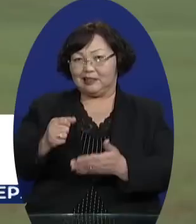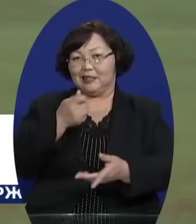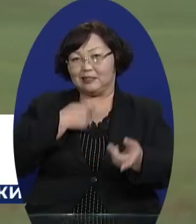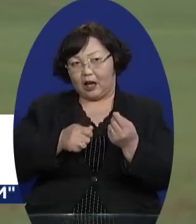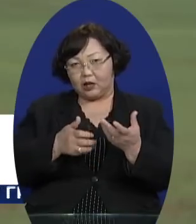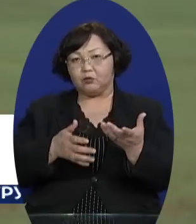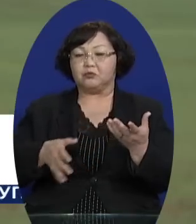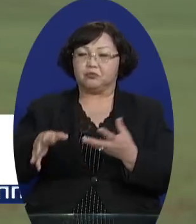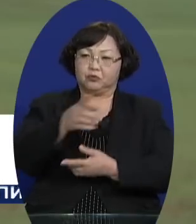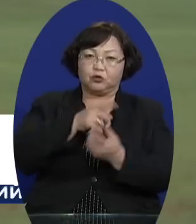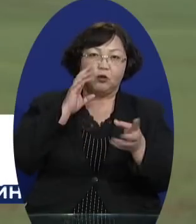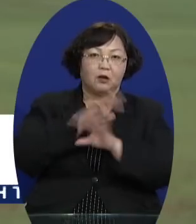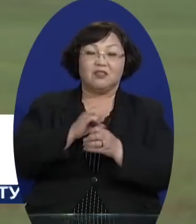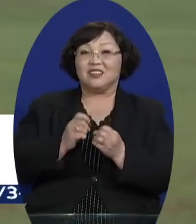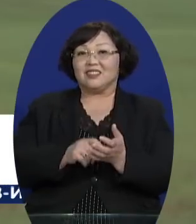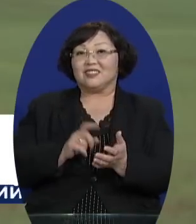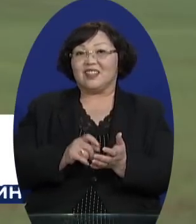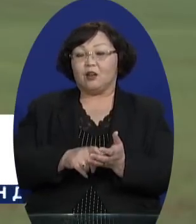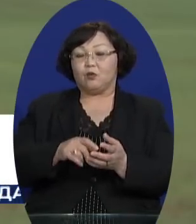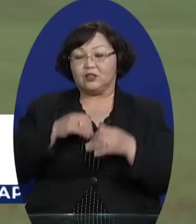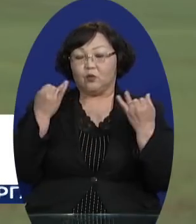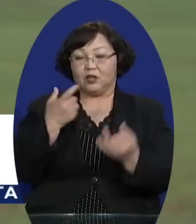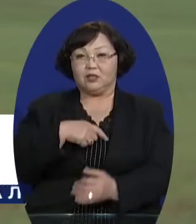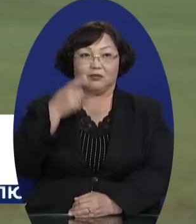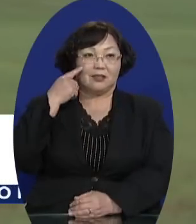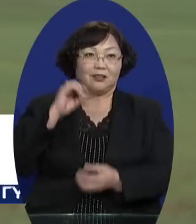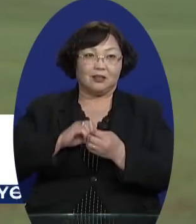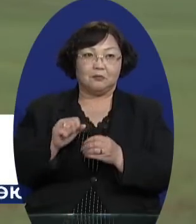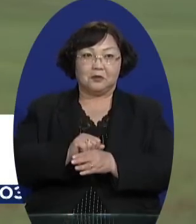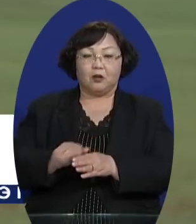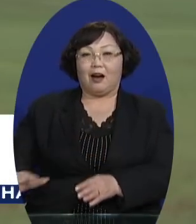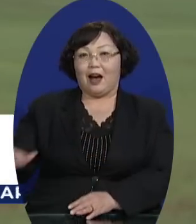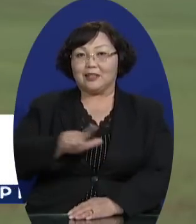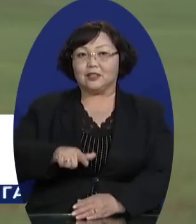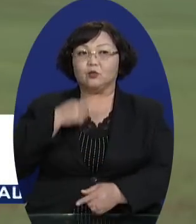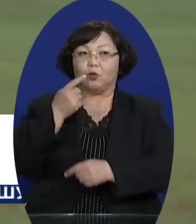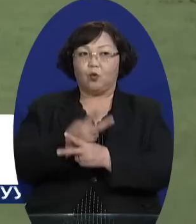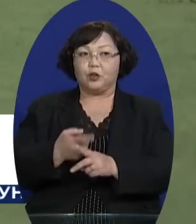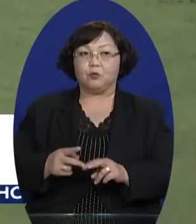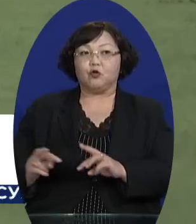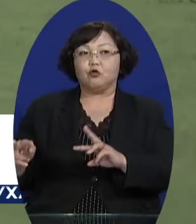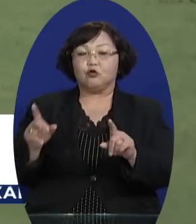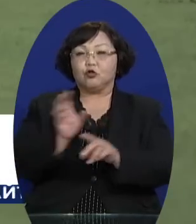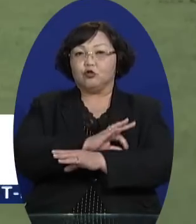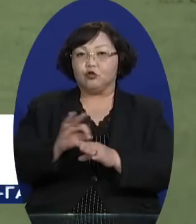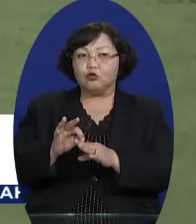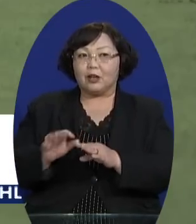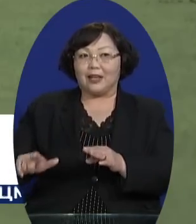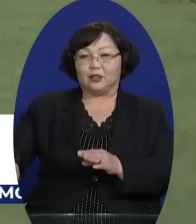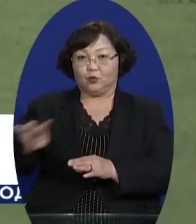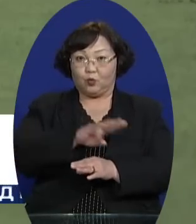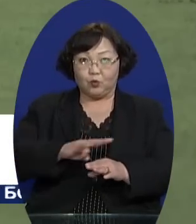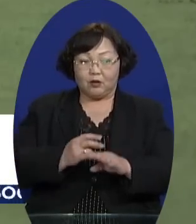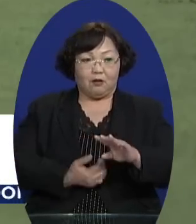шаардлагатай байна. Да улсын хурлын гишүүдийн санаачлан боловсруулсан газрын тухайн хуулийн нэмэлт өөрчлөлтийн төслөөр бол бэлчээрийг өнжөөх